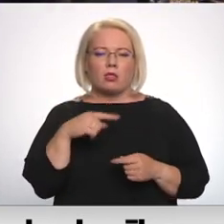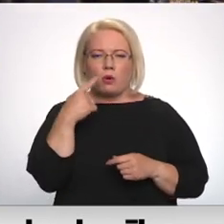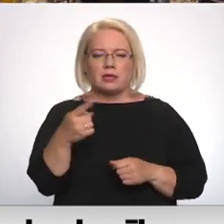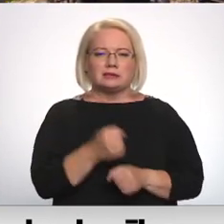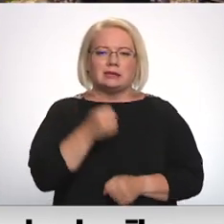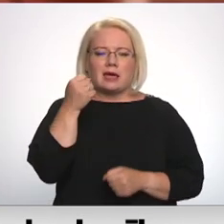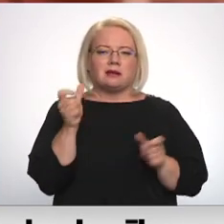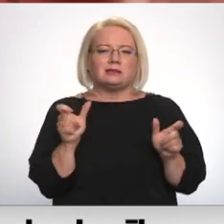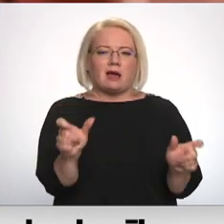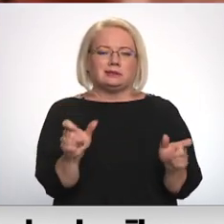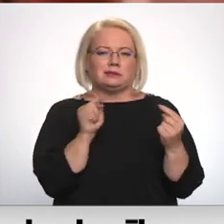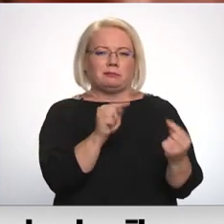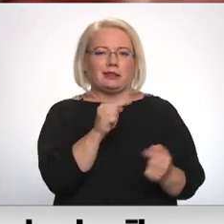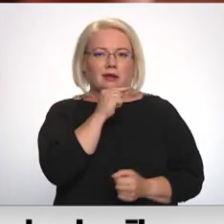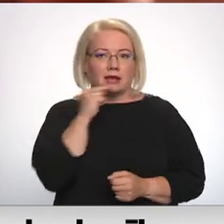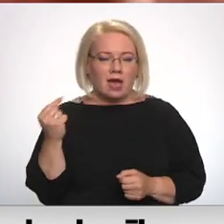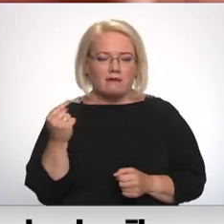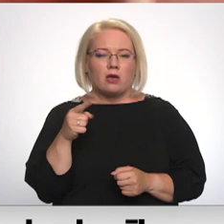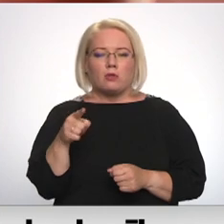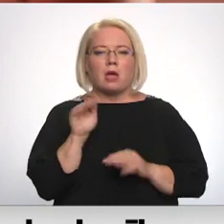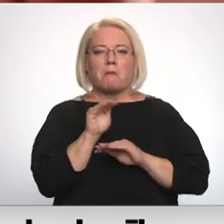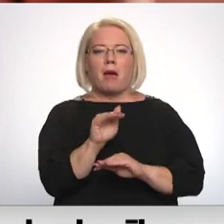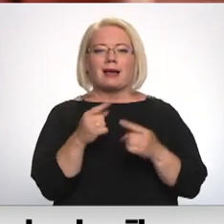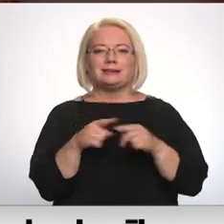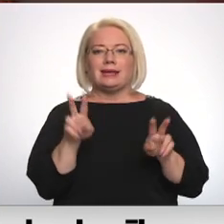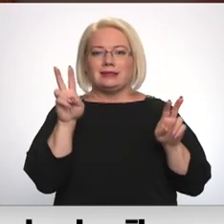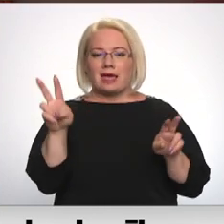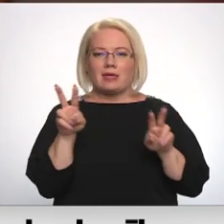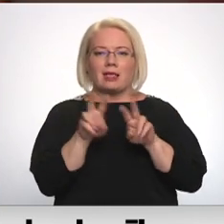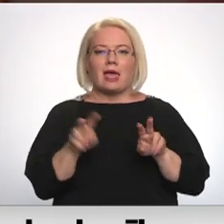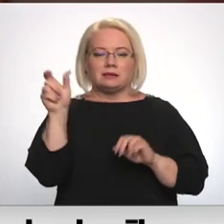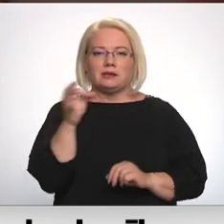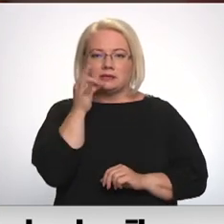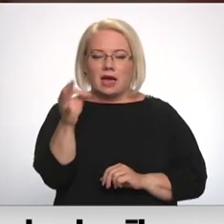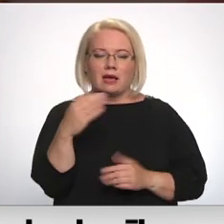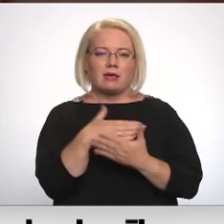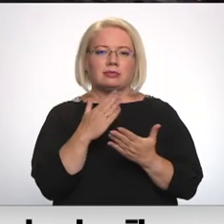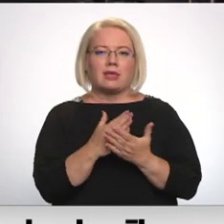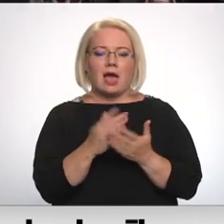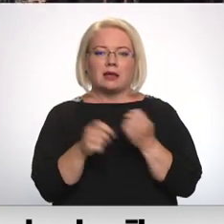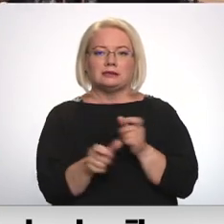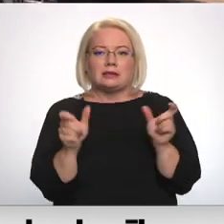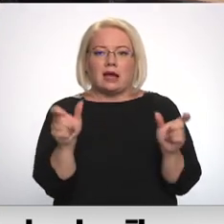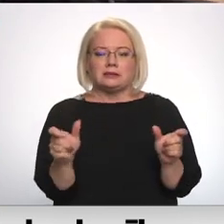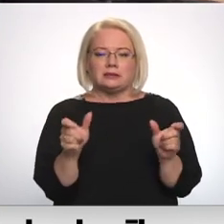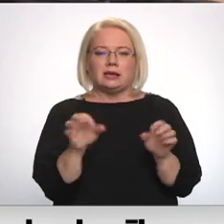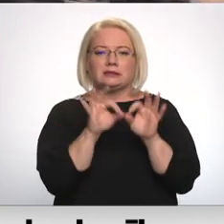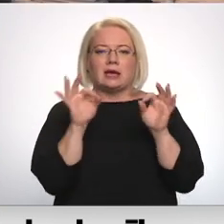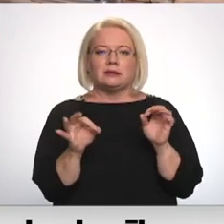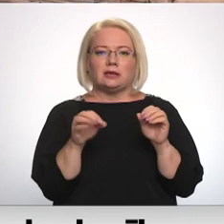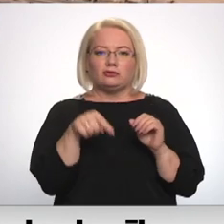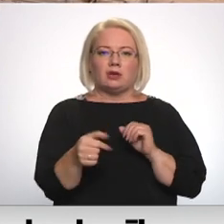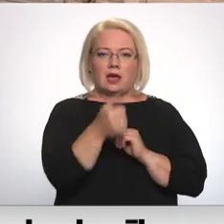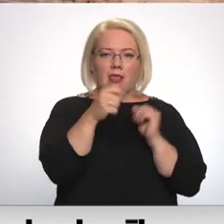pret Krieviju. Bankas Citadel eksperts Mārtiņš Āboliņš gan norāda, ka daļa sankciju stājas spēkā vai nu šā gada beigās vai